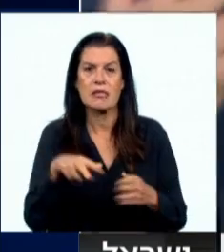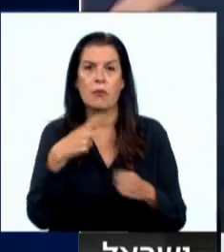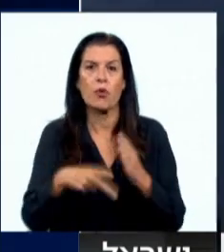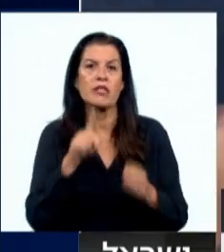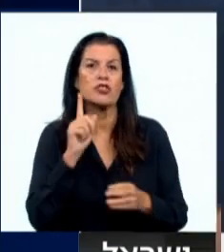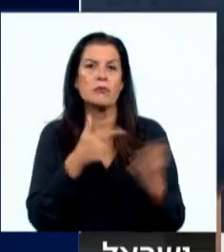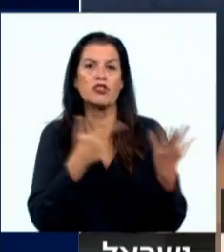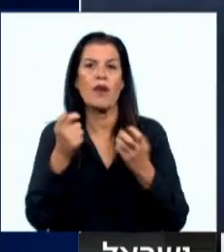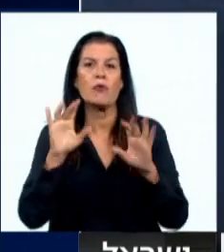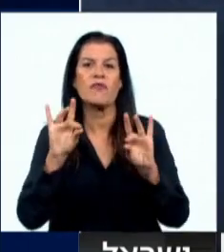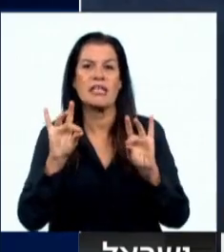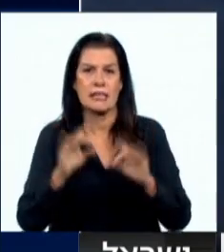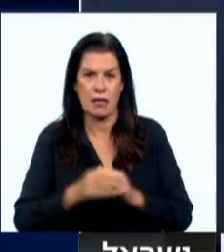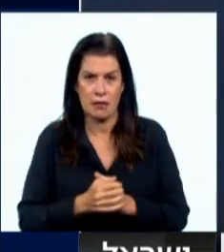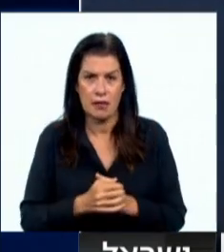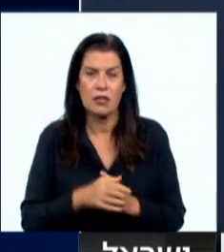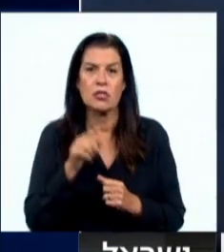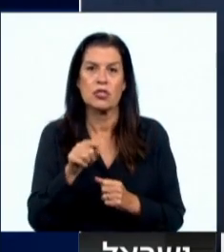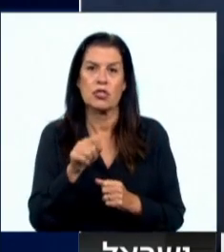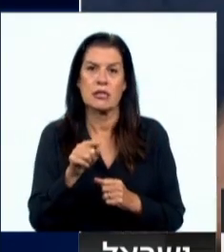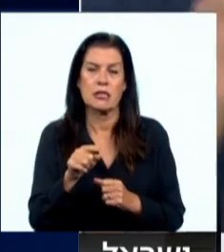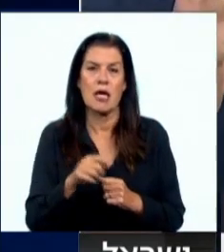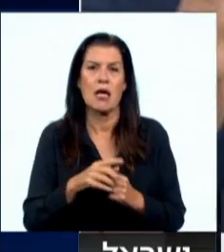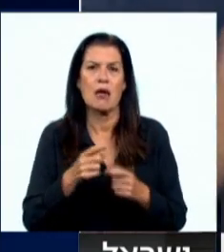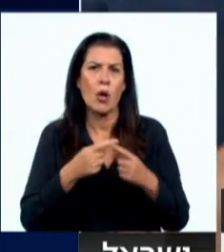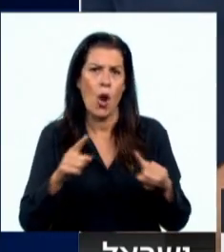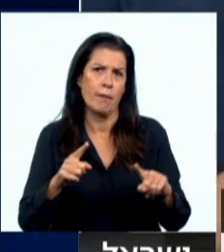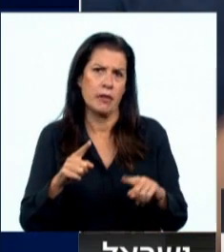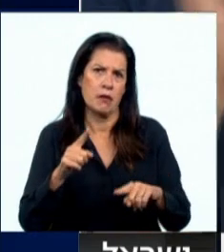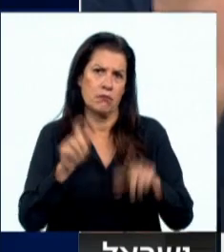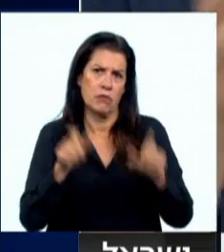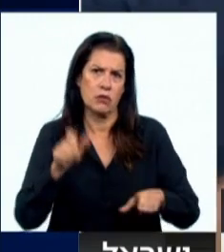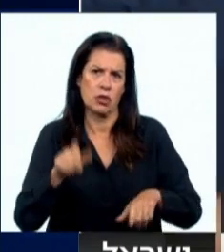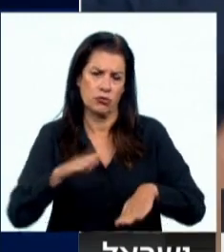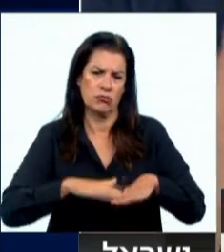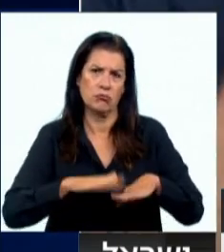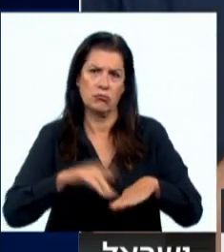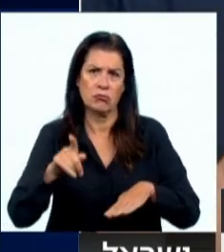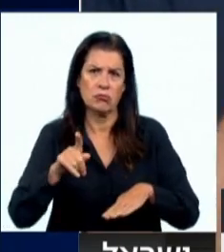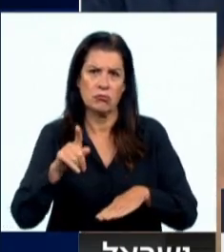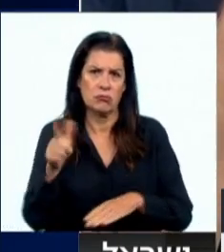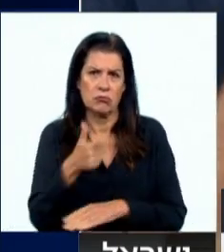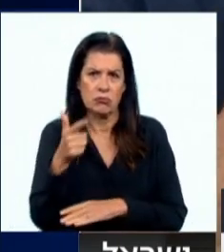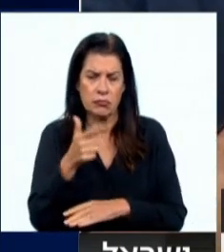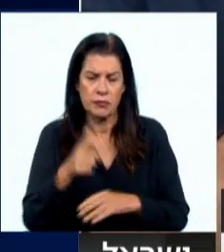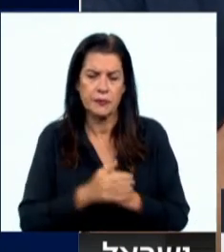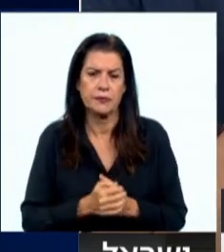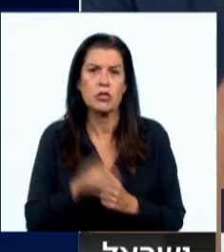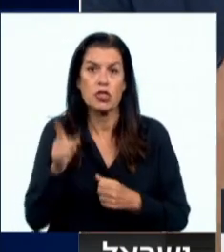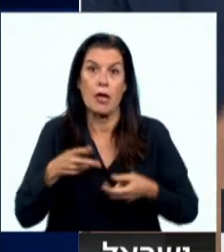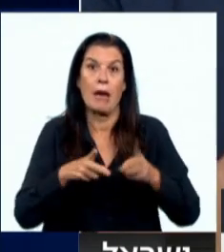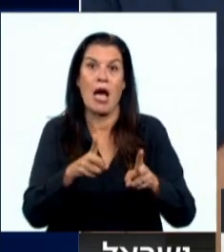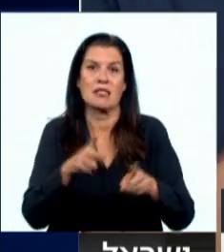של היוצרים הדוקומנטריים, והם רצים ומתעדים. אנחנו, אני אומר, אני